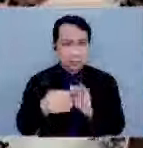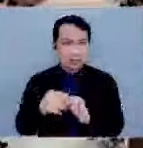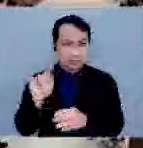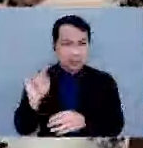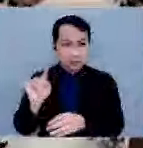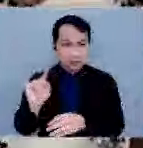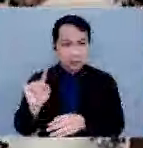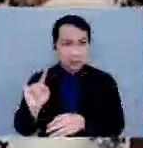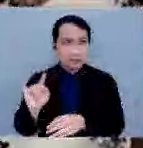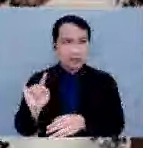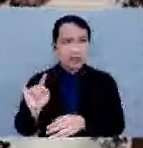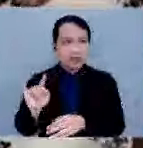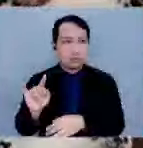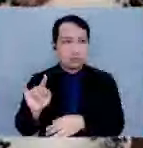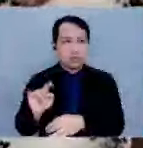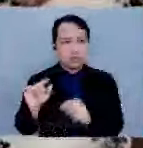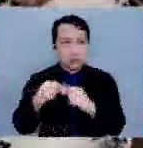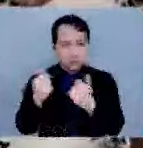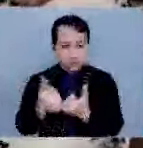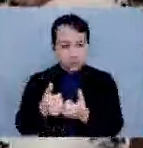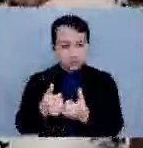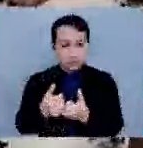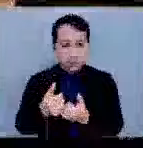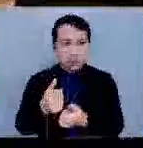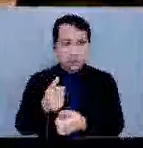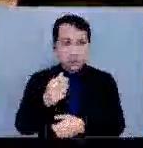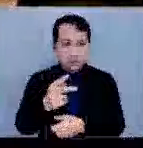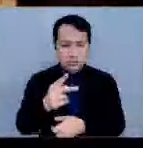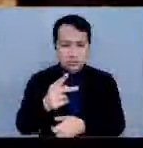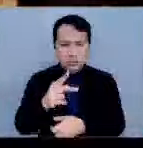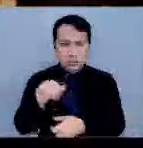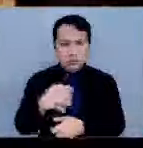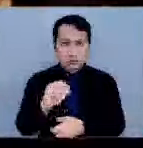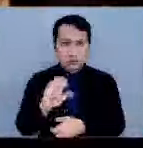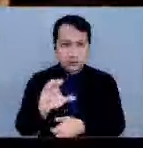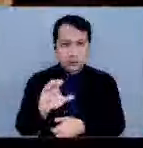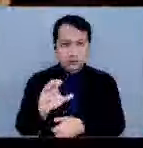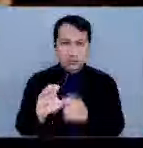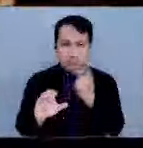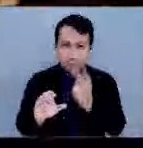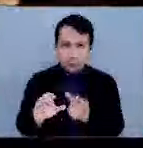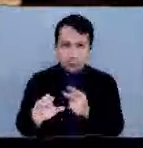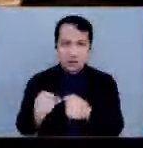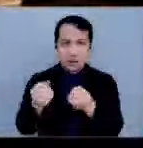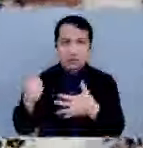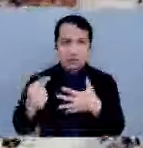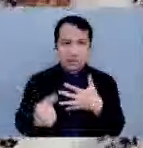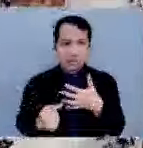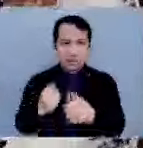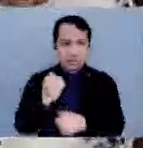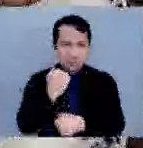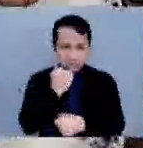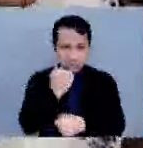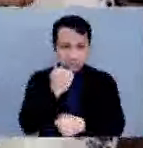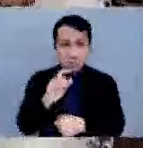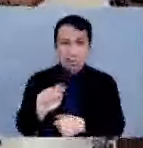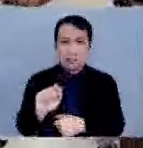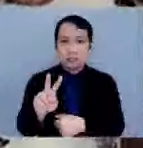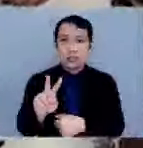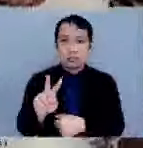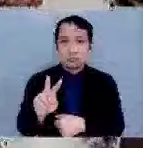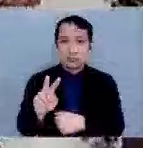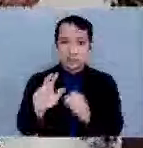itinatag niyang religious group na Kingdom of Jesus Christ. Nakitaan ng maraming paglabag ang TV network at itinutulak